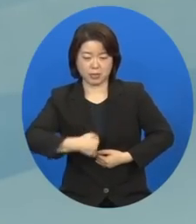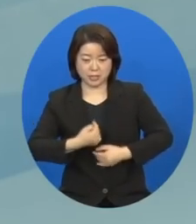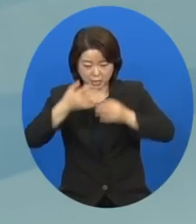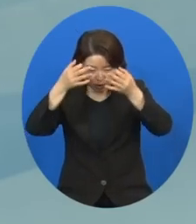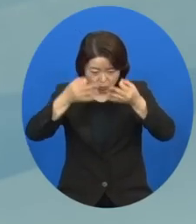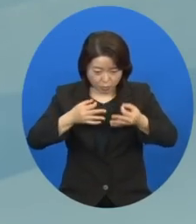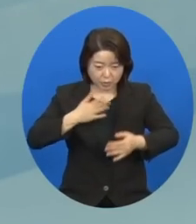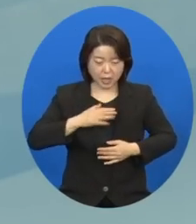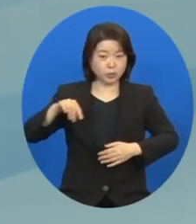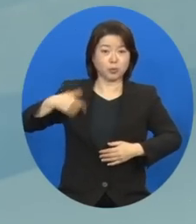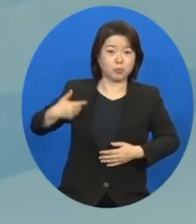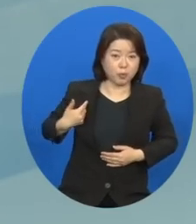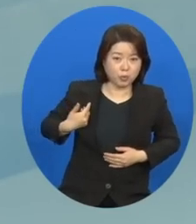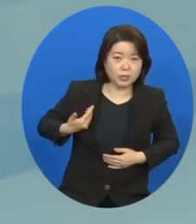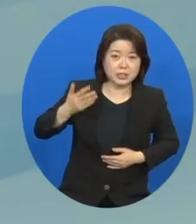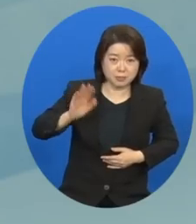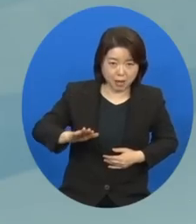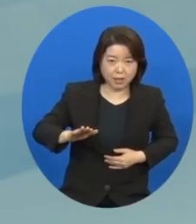모르게